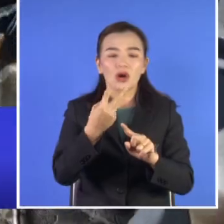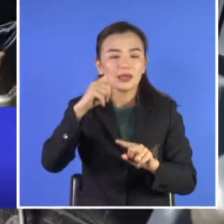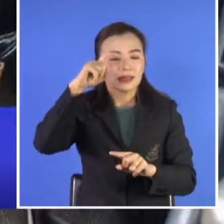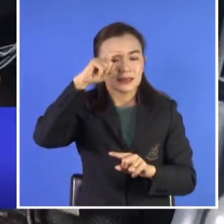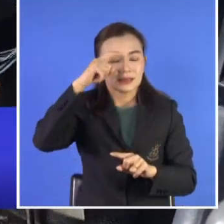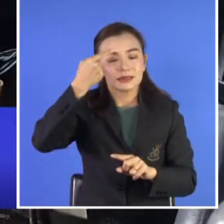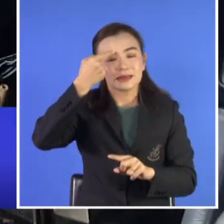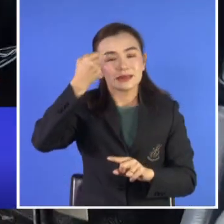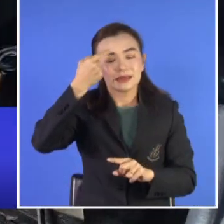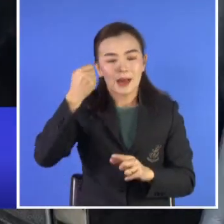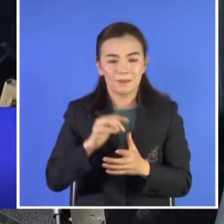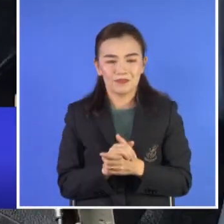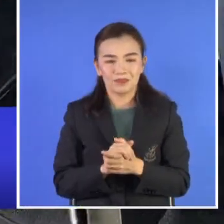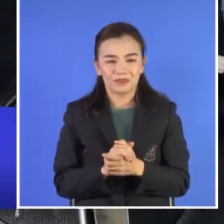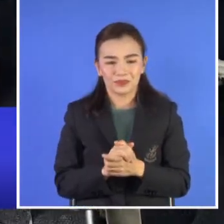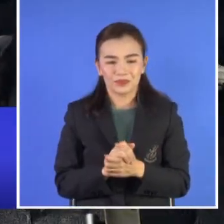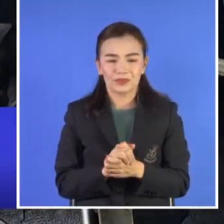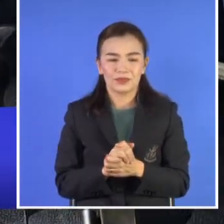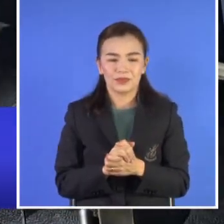นี่ออกมาแล้วลูก ดึงหางเลย